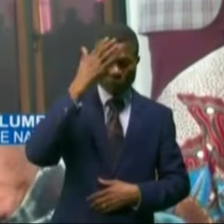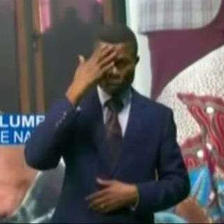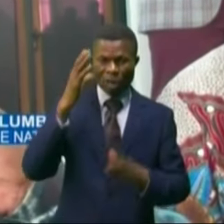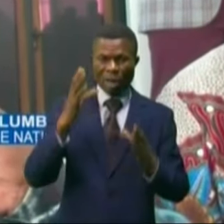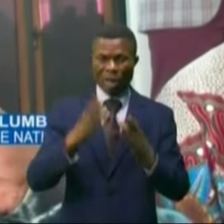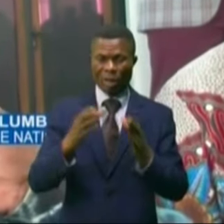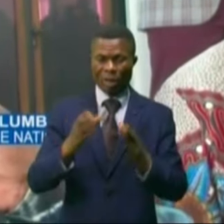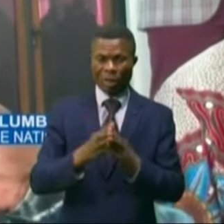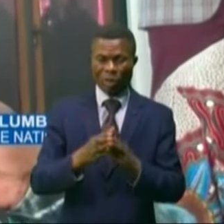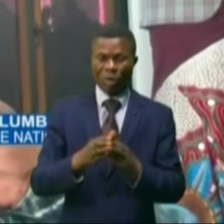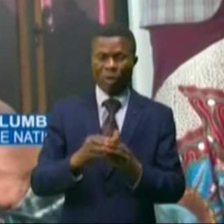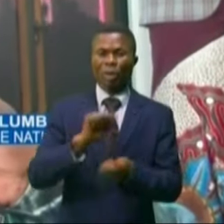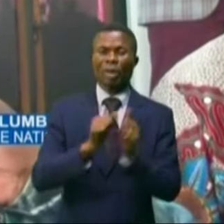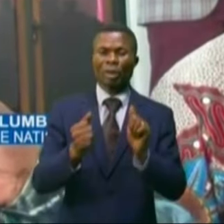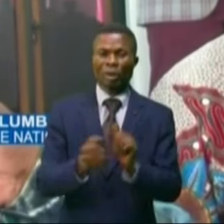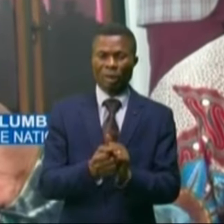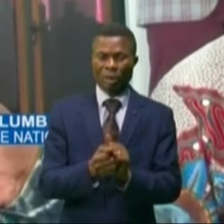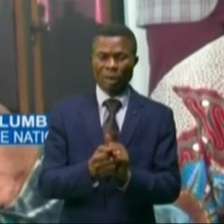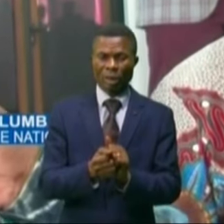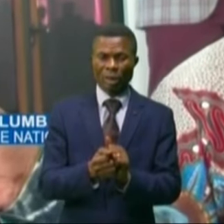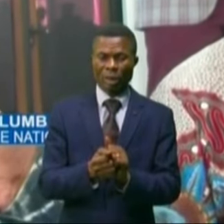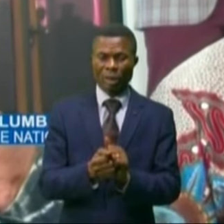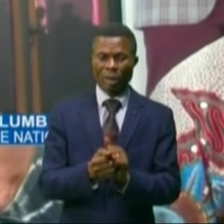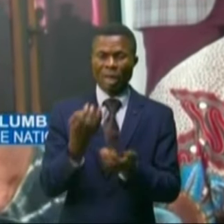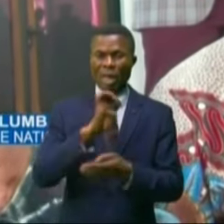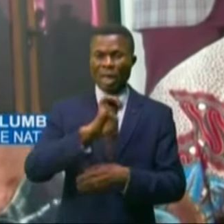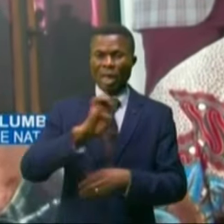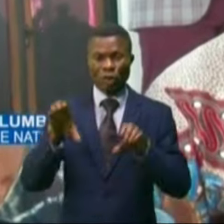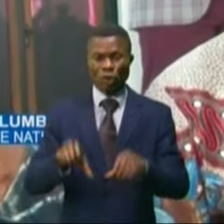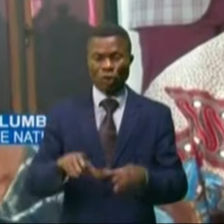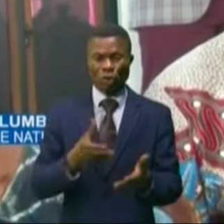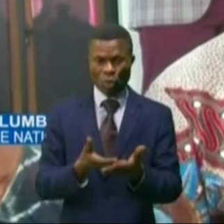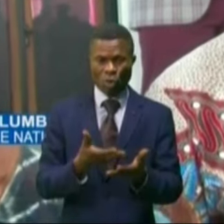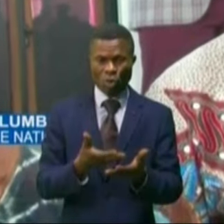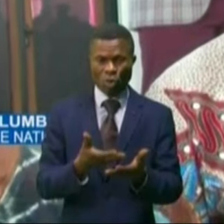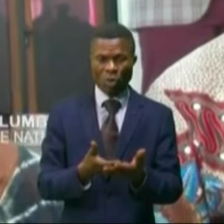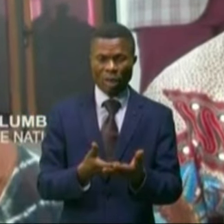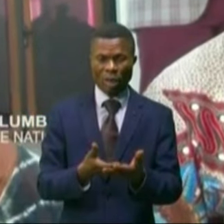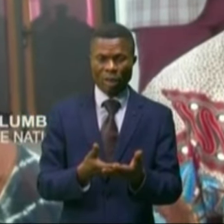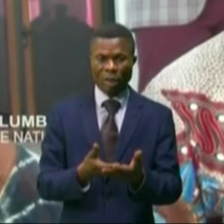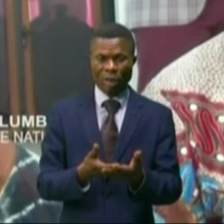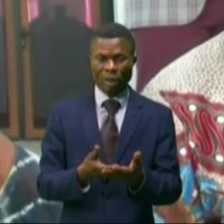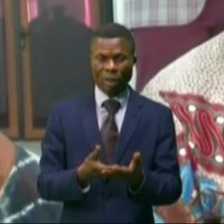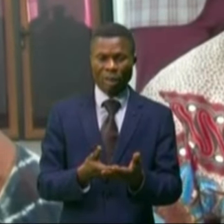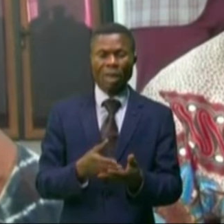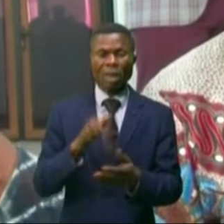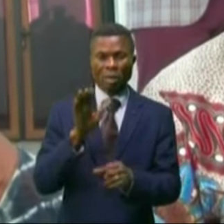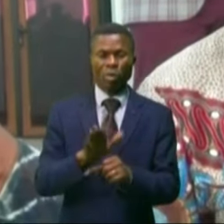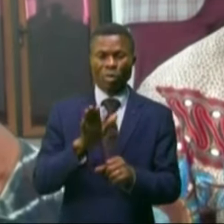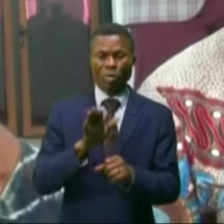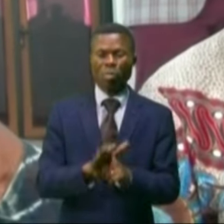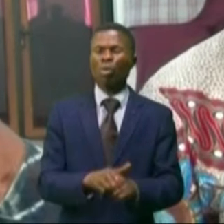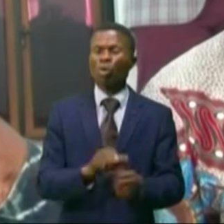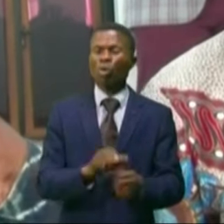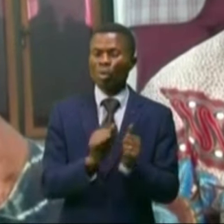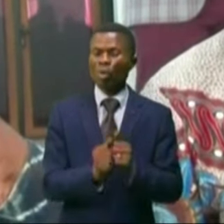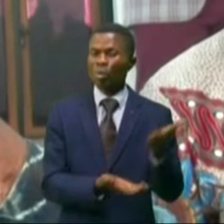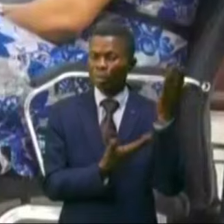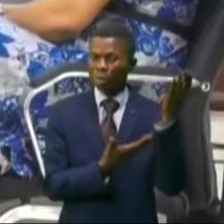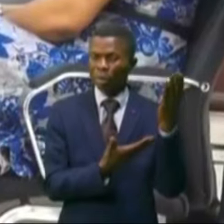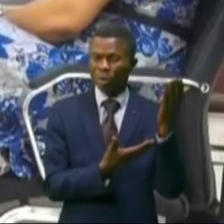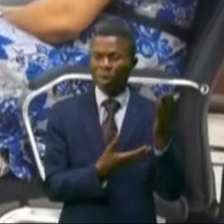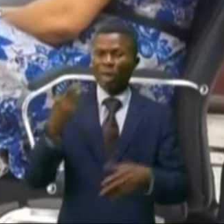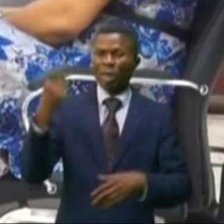la situation toute particulière qui traverse notre pays, il y a de plus en plus cette nécessité que les